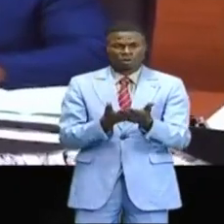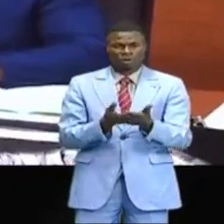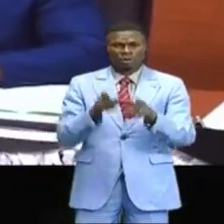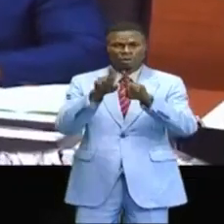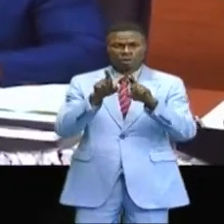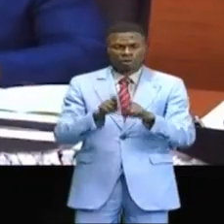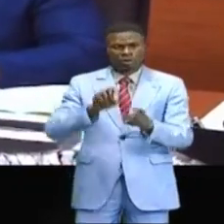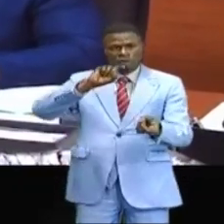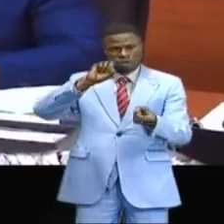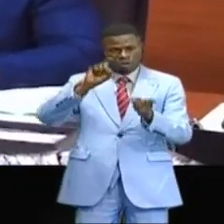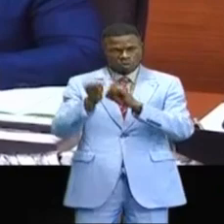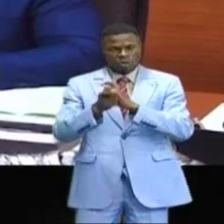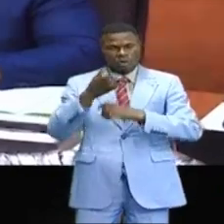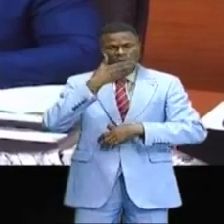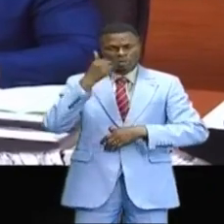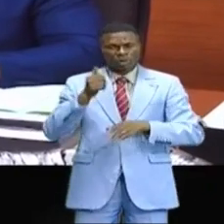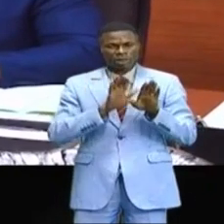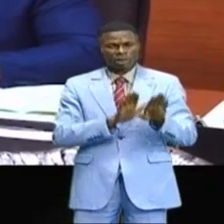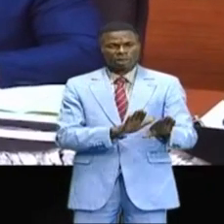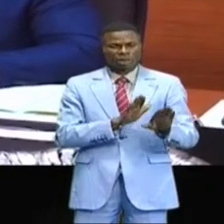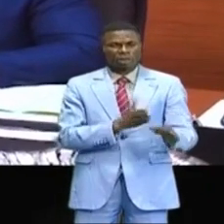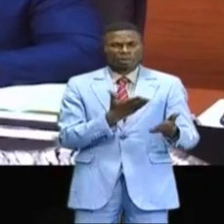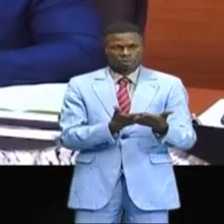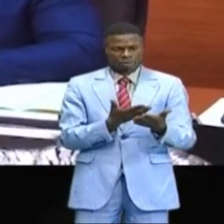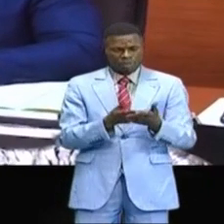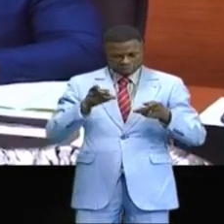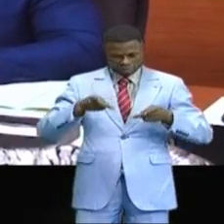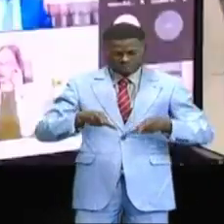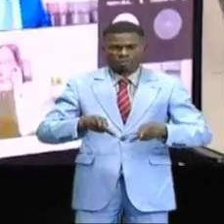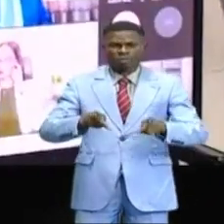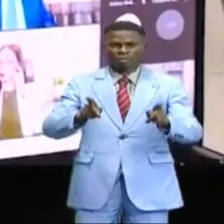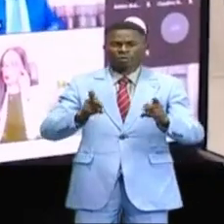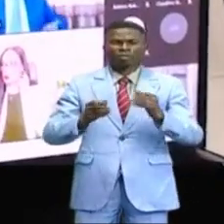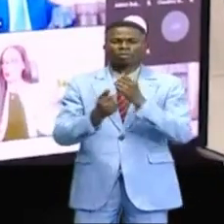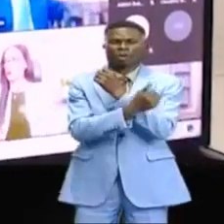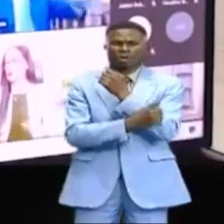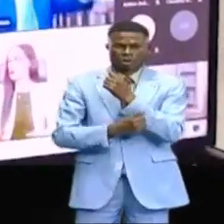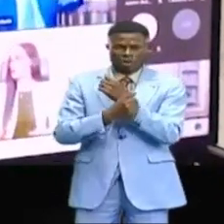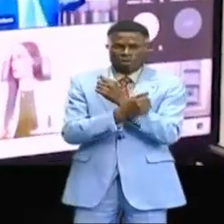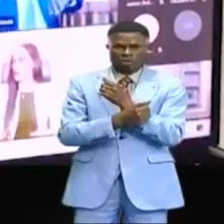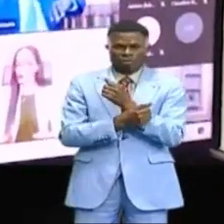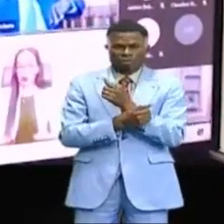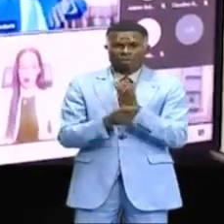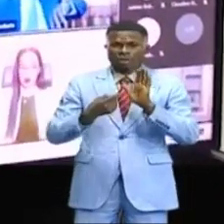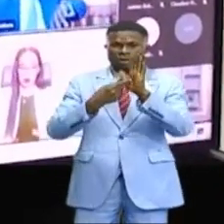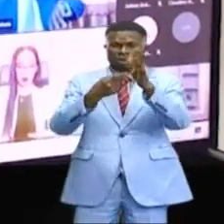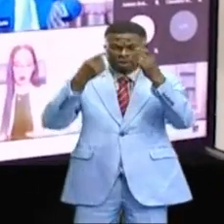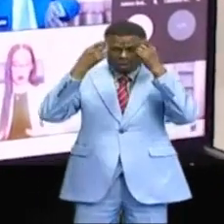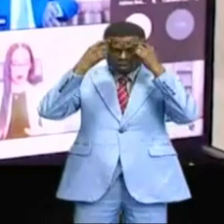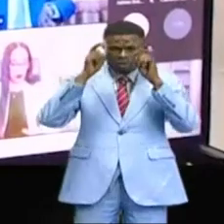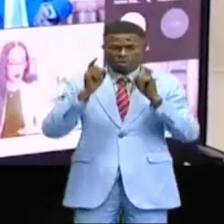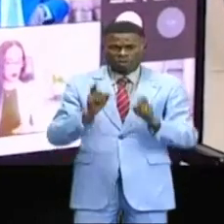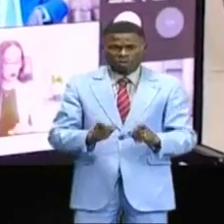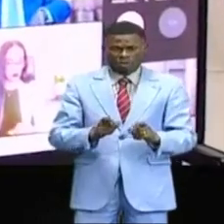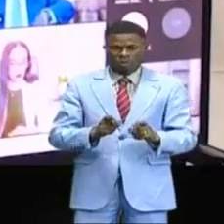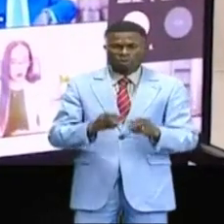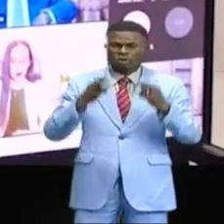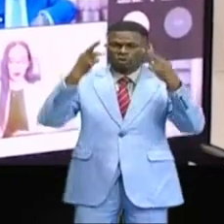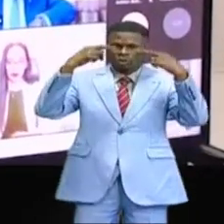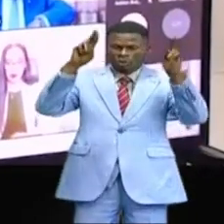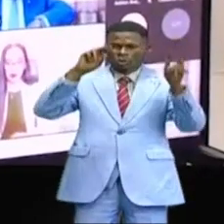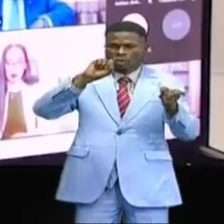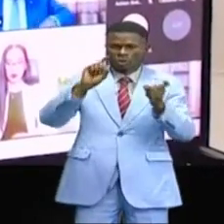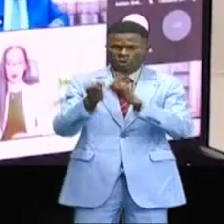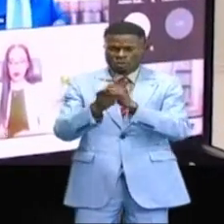les améliorations attendues, devront permettre à notre pays de démontrer sa détermination à assurer la réussite de